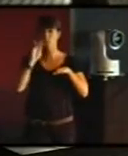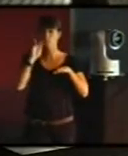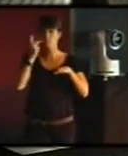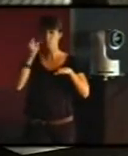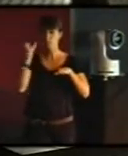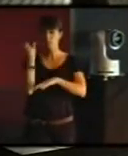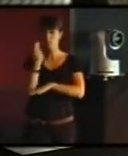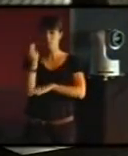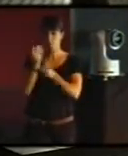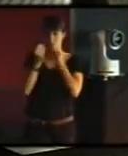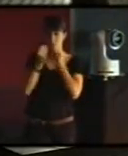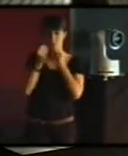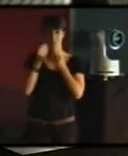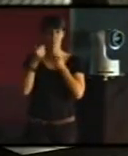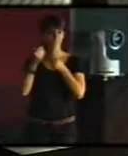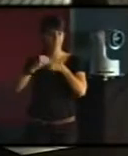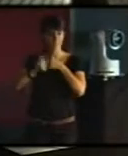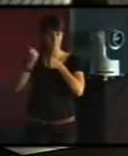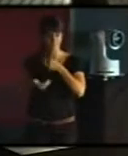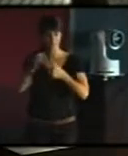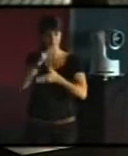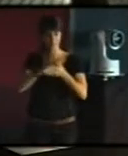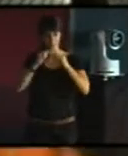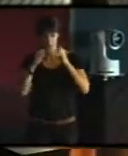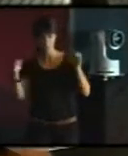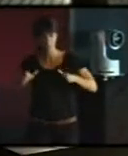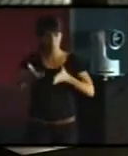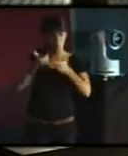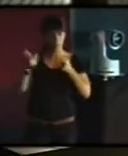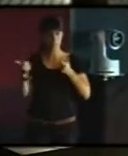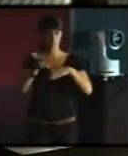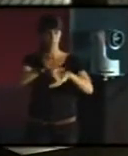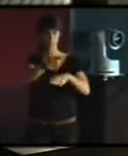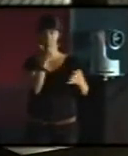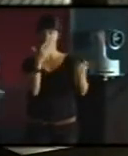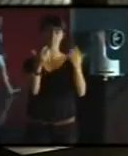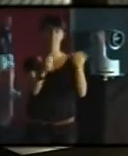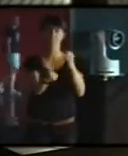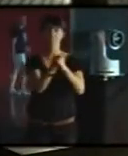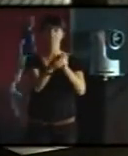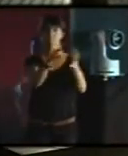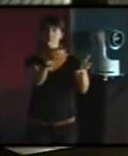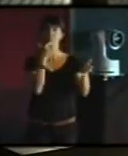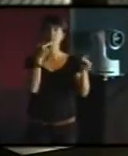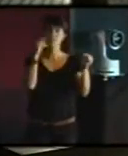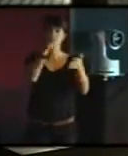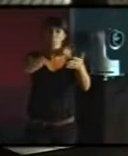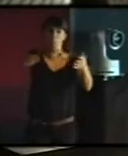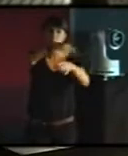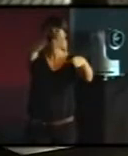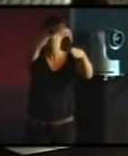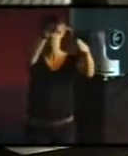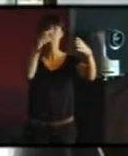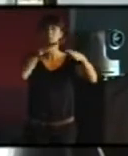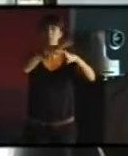qui est inventée, qui est neuve, qui sera massive d'ailleurs, même si elle est complètement verrée, elle sera massive, donc elle ne sera pas du tout un